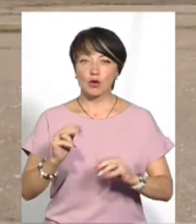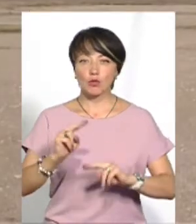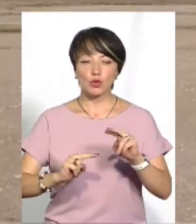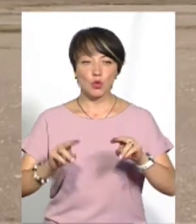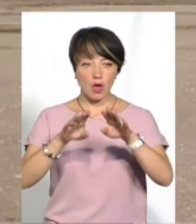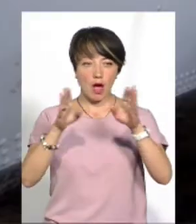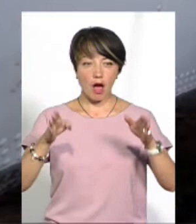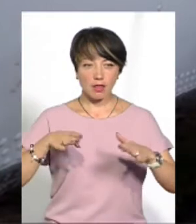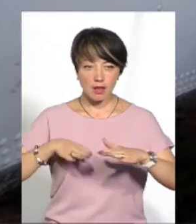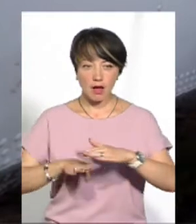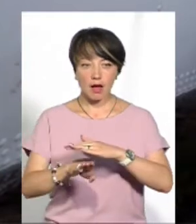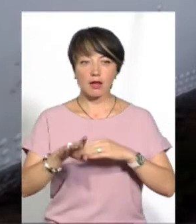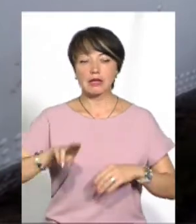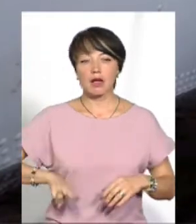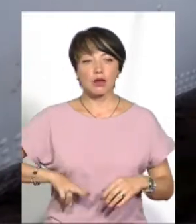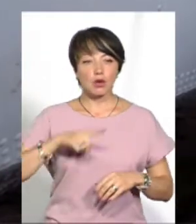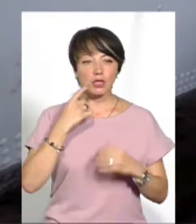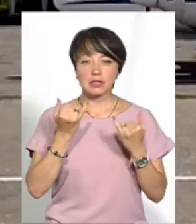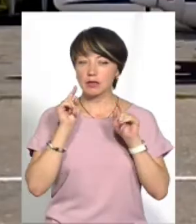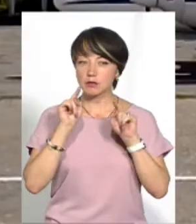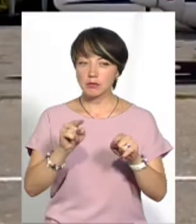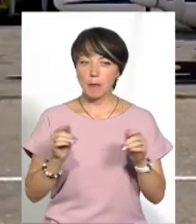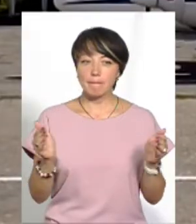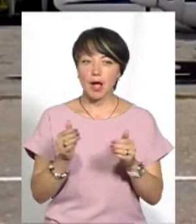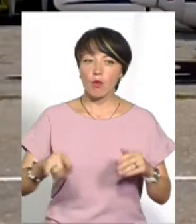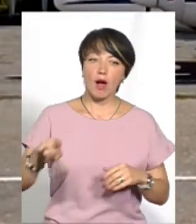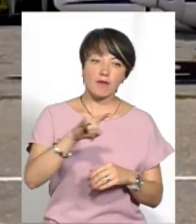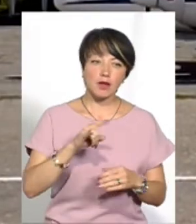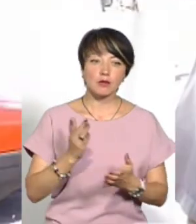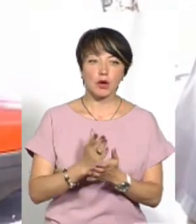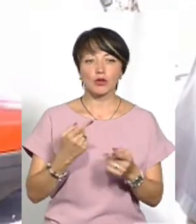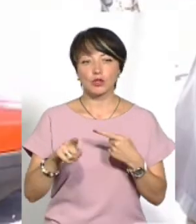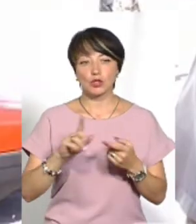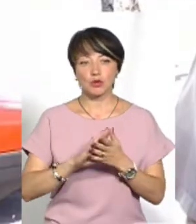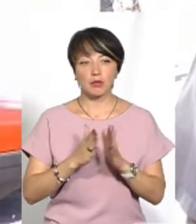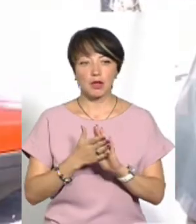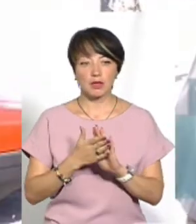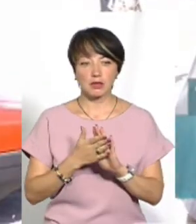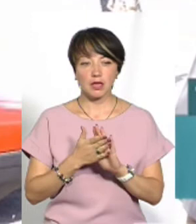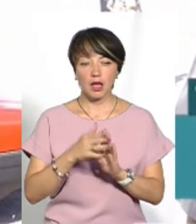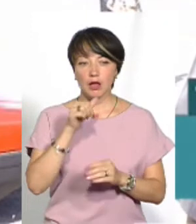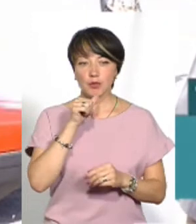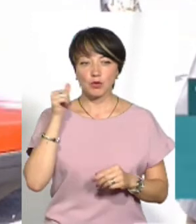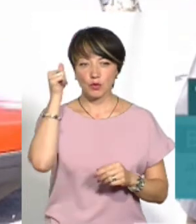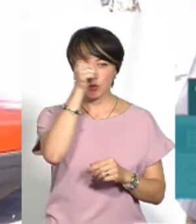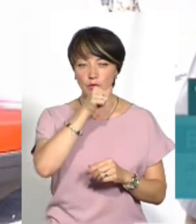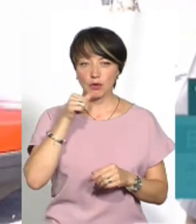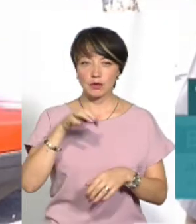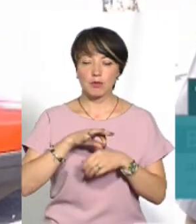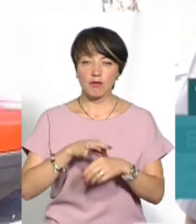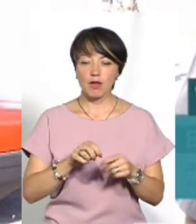ангар. Валерій Сорока каже, зараз ставку роблять на малу авіацію та мають і інші плани. Ми в минулому році провели поточний